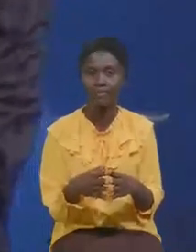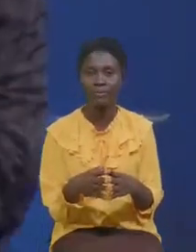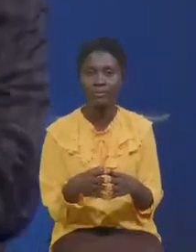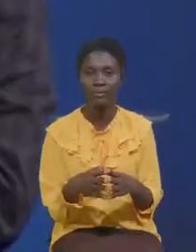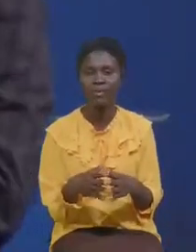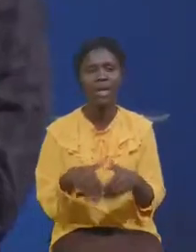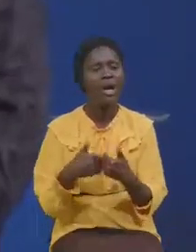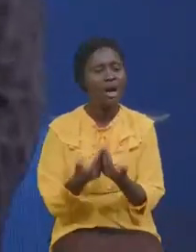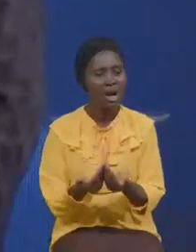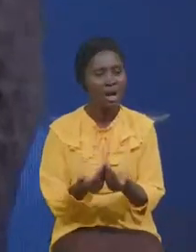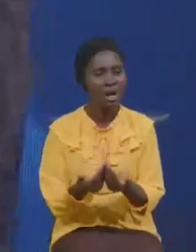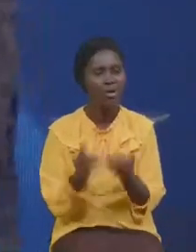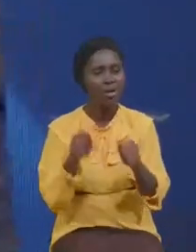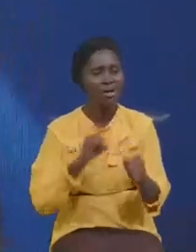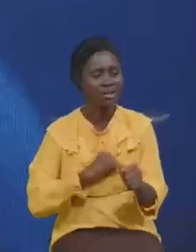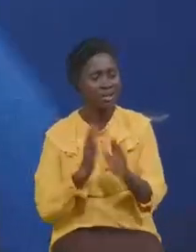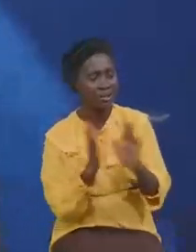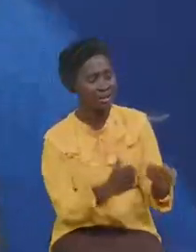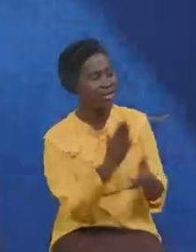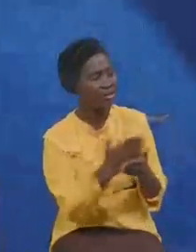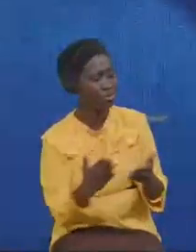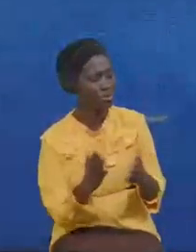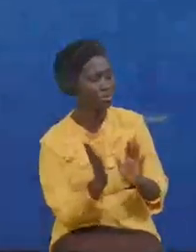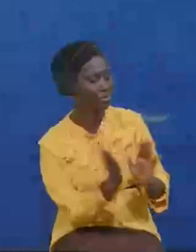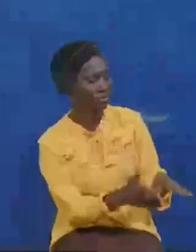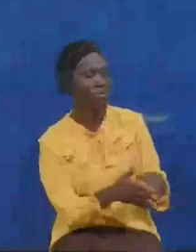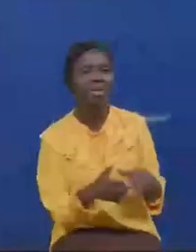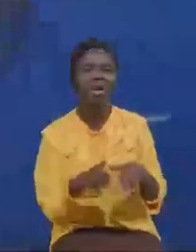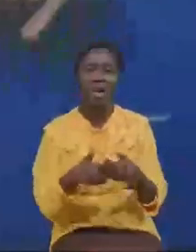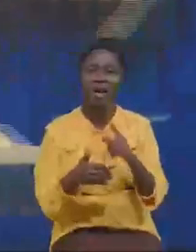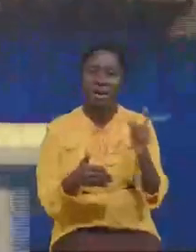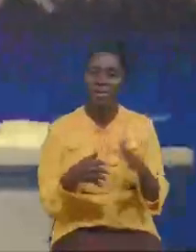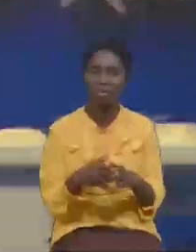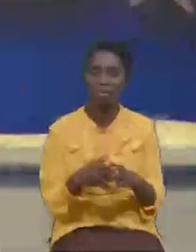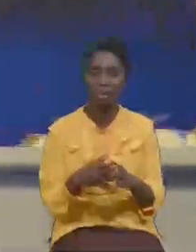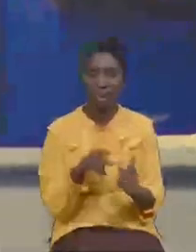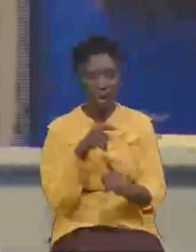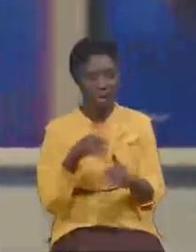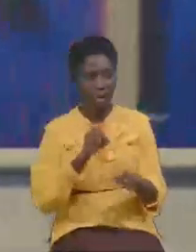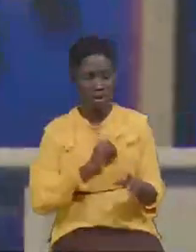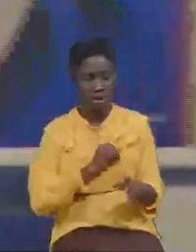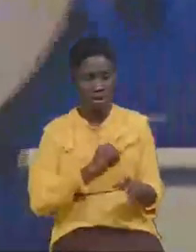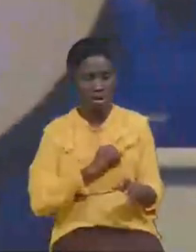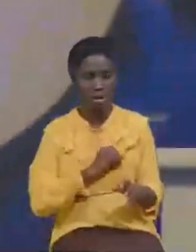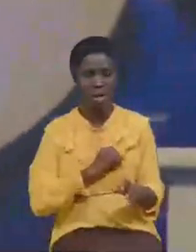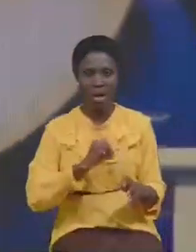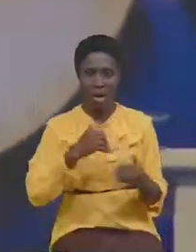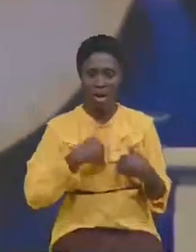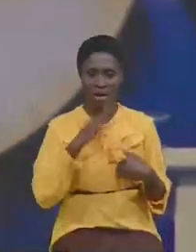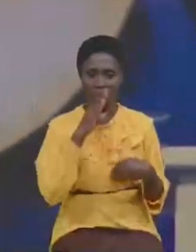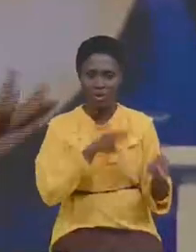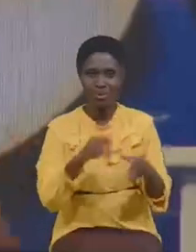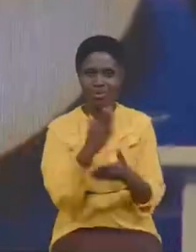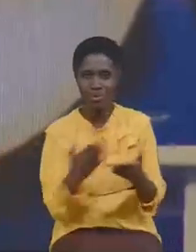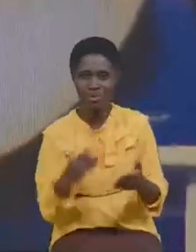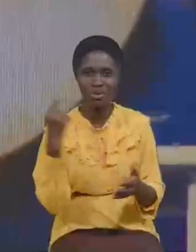Comment dois-je rejeter quelque chose? Lorsque je fais quelque chose et la